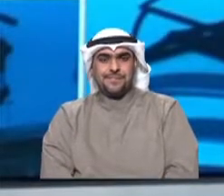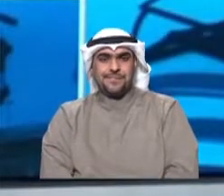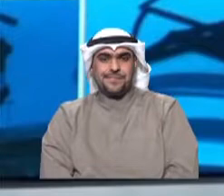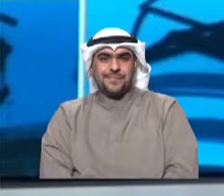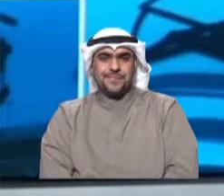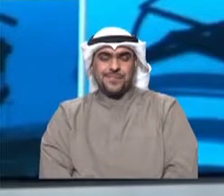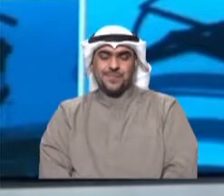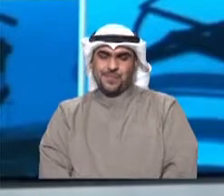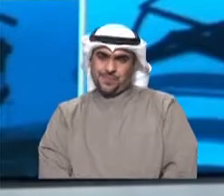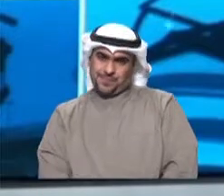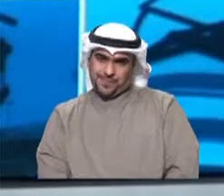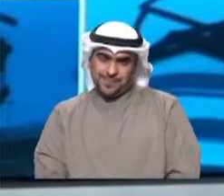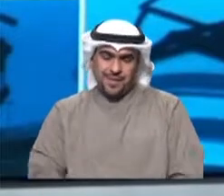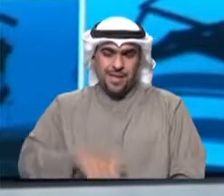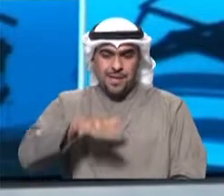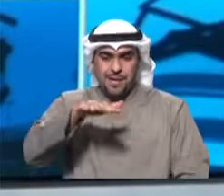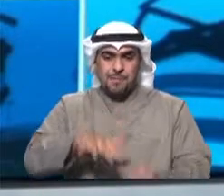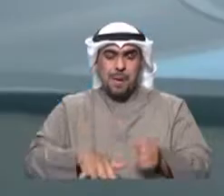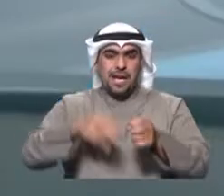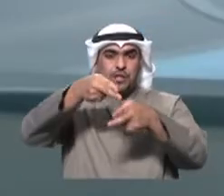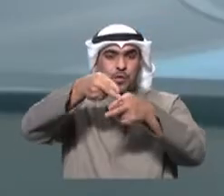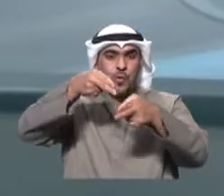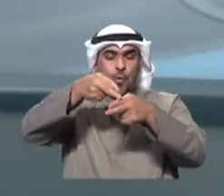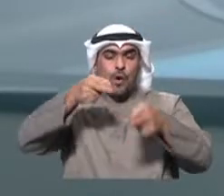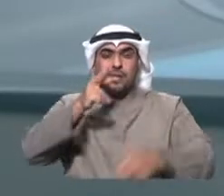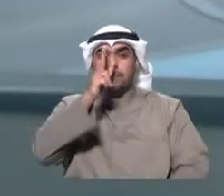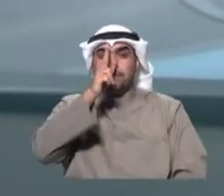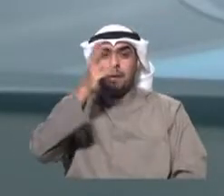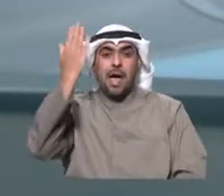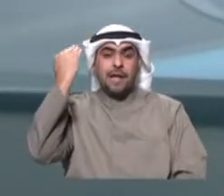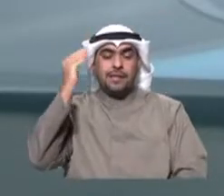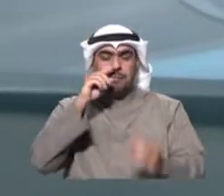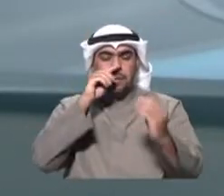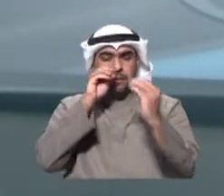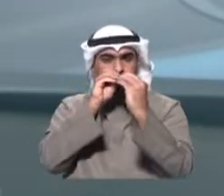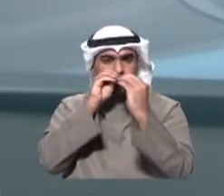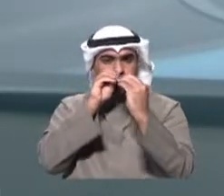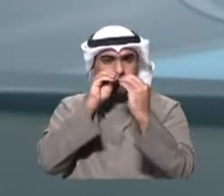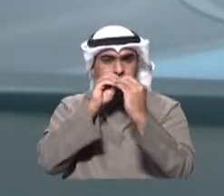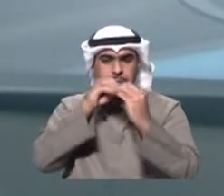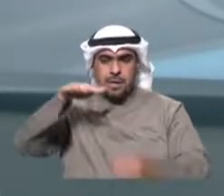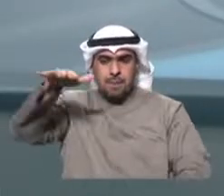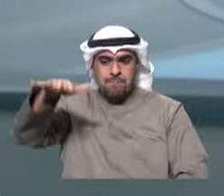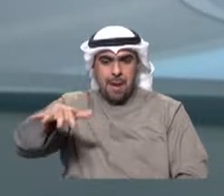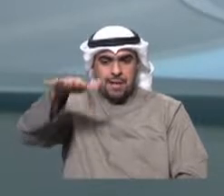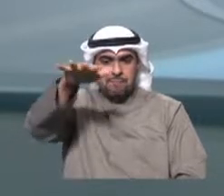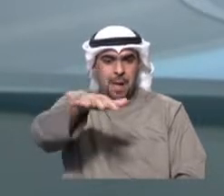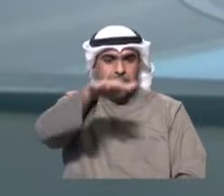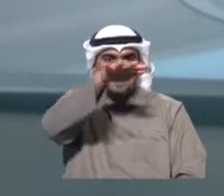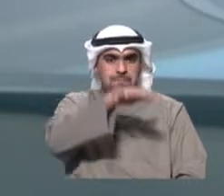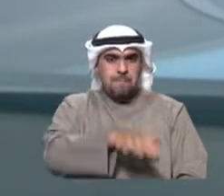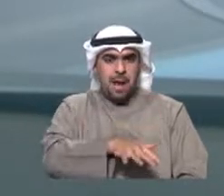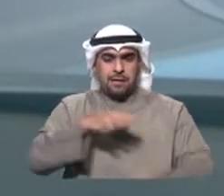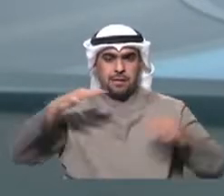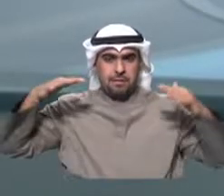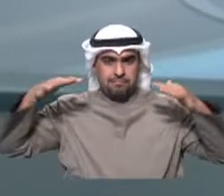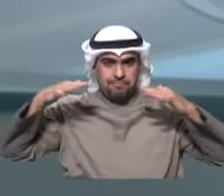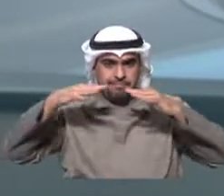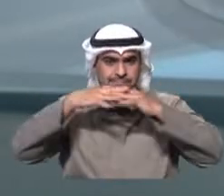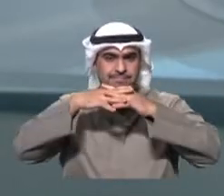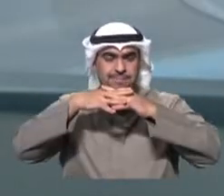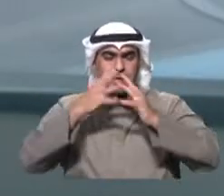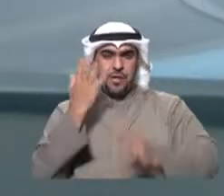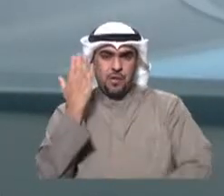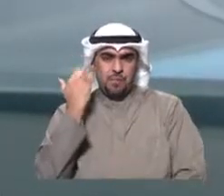على مسارات التنمية والصداقة والسلام والدبلوماسية الإنسانية تسلك دولة الكويت طريقها منذ 19 من شهر